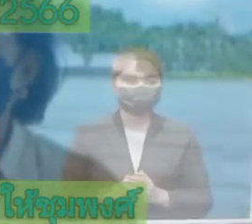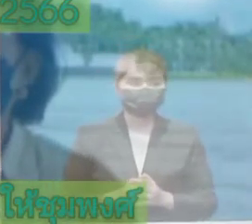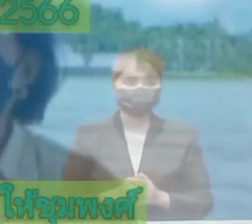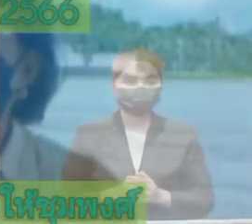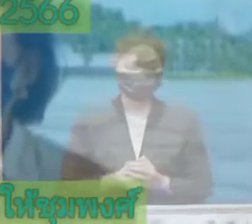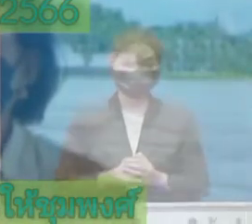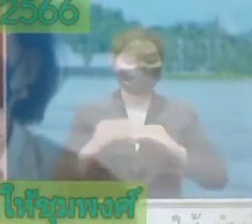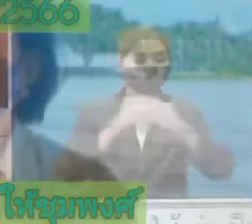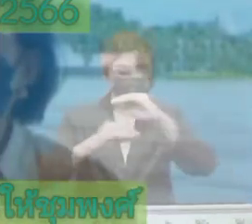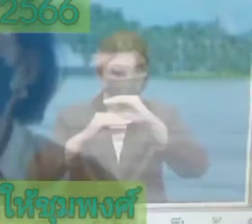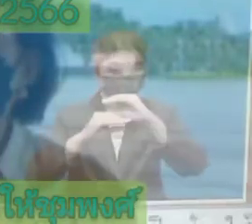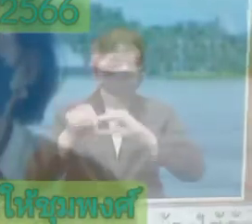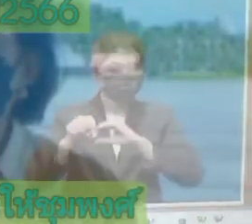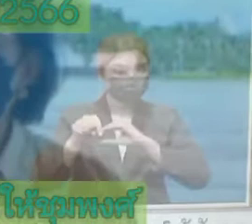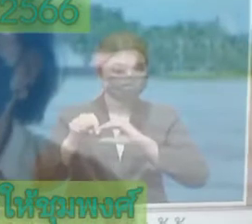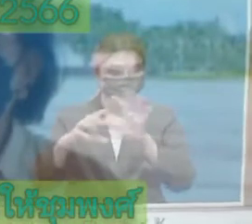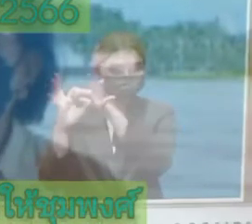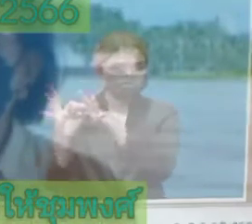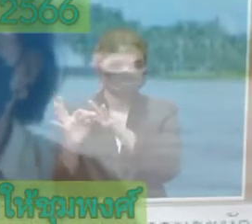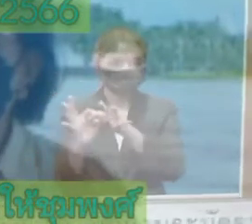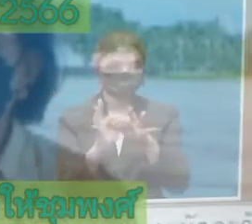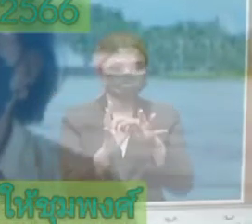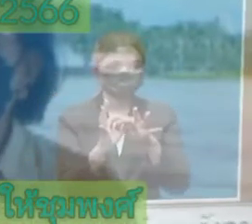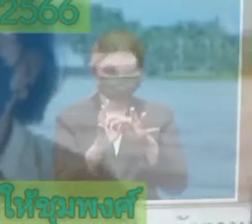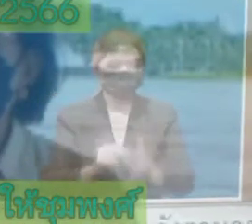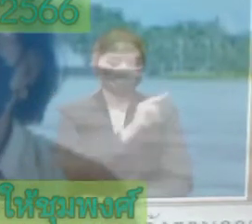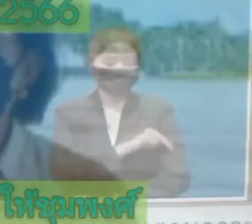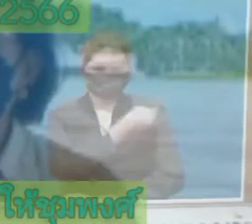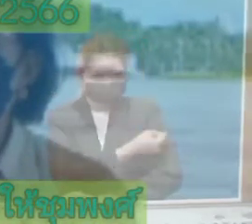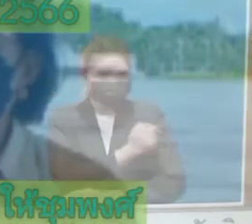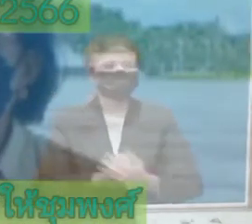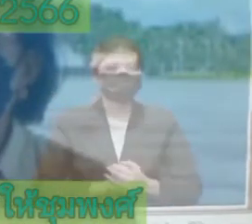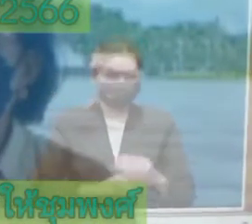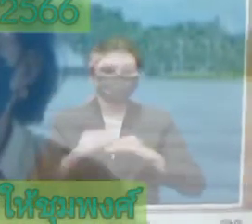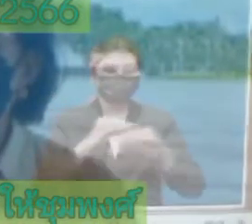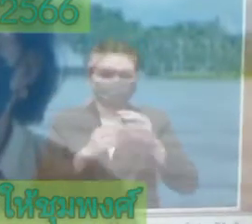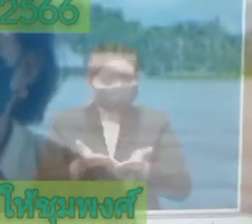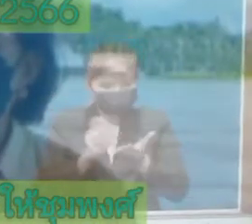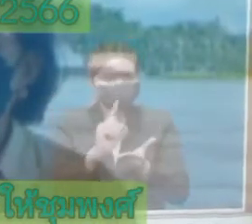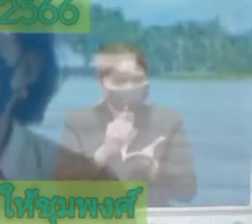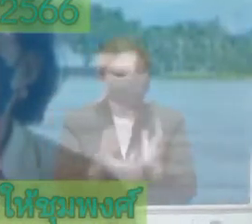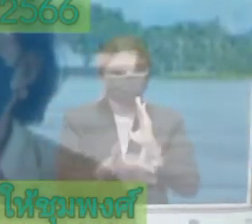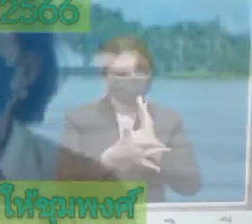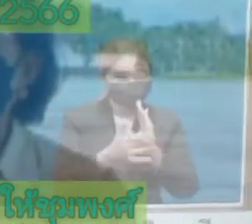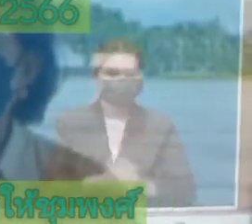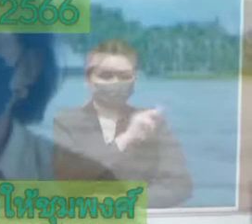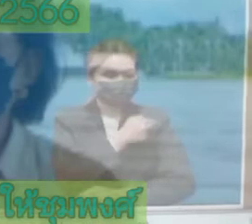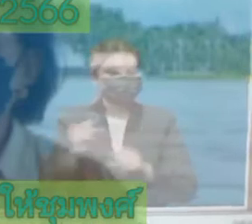ในเรื่องโครงการเหล่านี้เราจะไปสู่ในเรื่องของเรื่องสาธารณสุขด้วยเรื่องโครงการศรีราชสมาร์ทฮอสพิทอลโรงพยาบาลอัจ